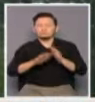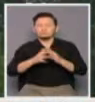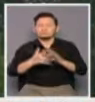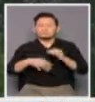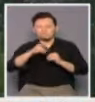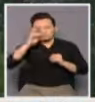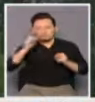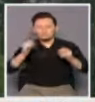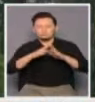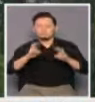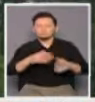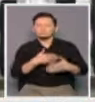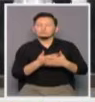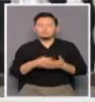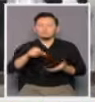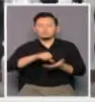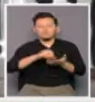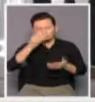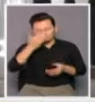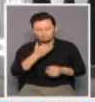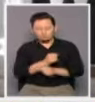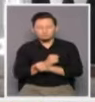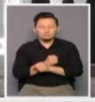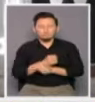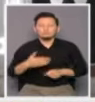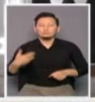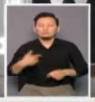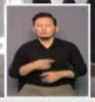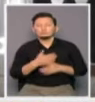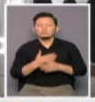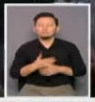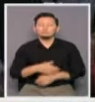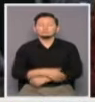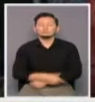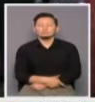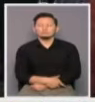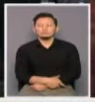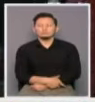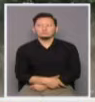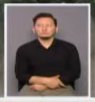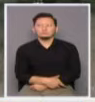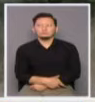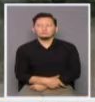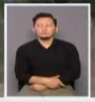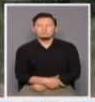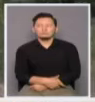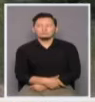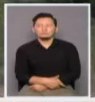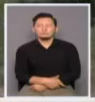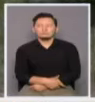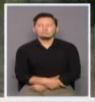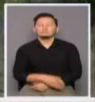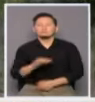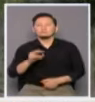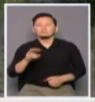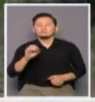қоғамдық мәдени өміріне де белсене араласып, жазғы демалыс кештерінің көңілді өтуіне ықпал етуде. Биылғы жылы жасыл еңбек